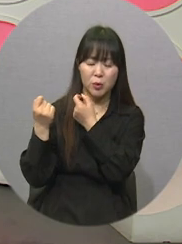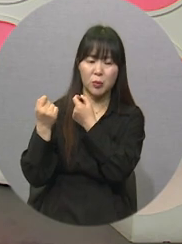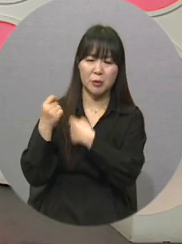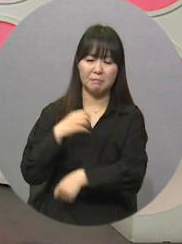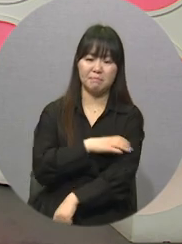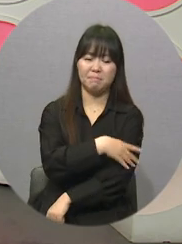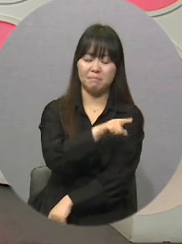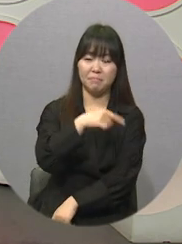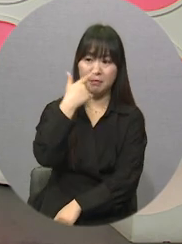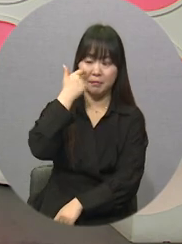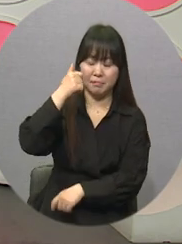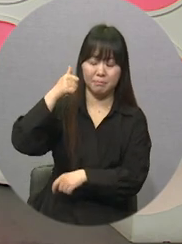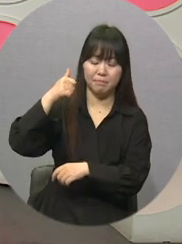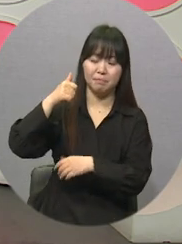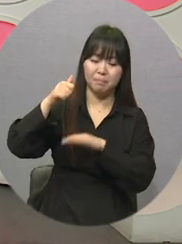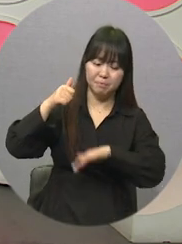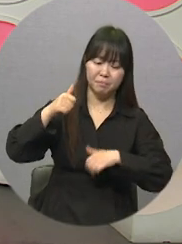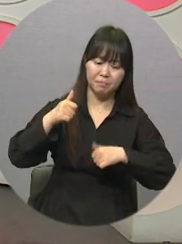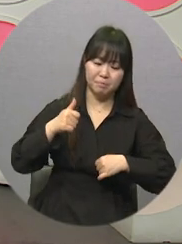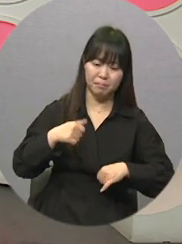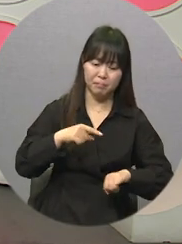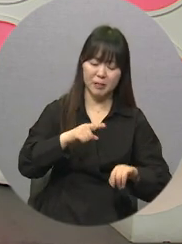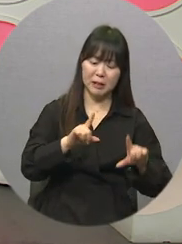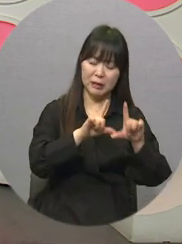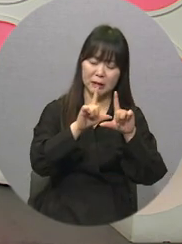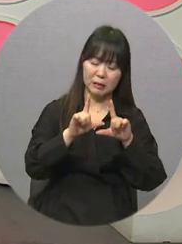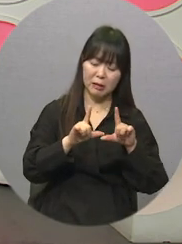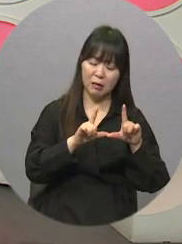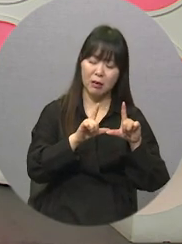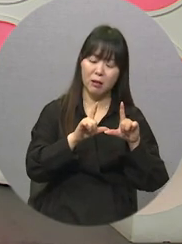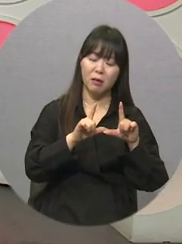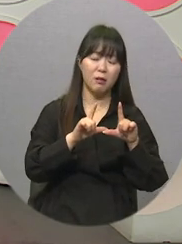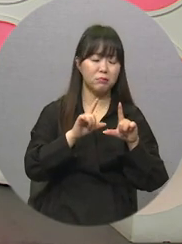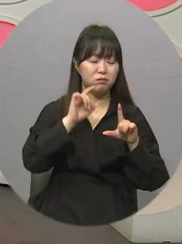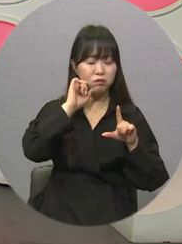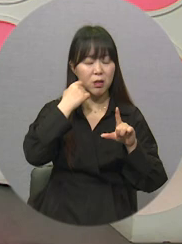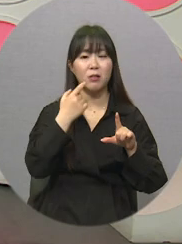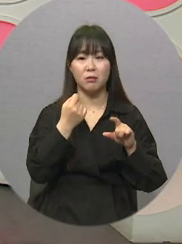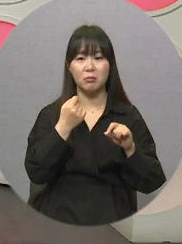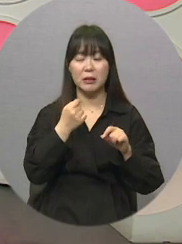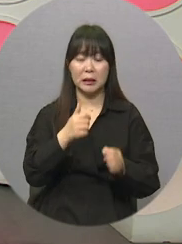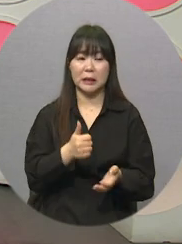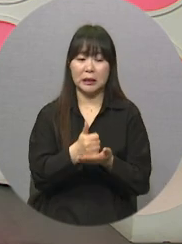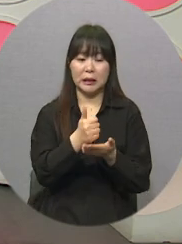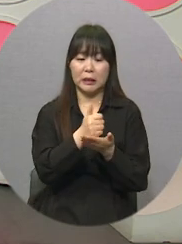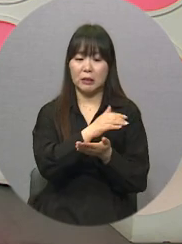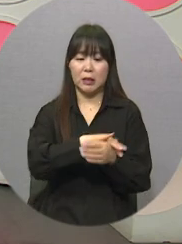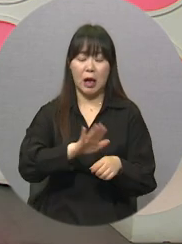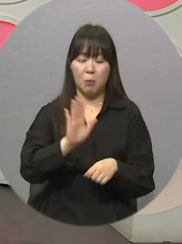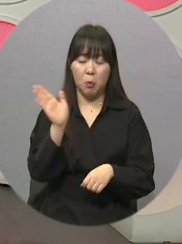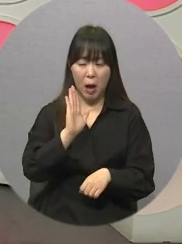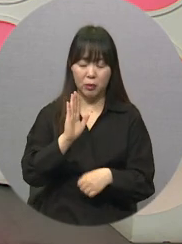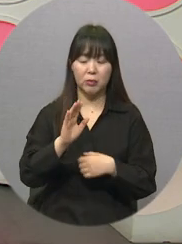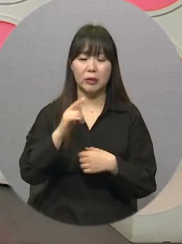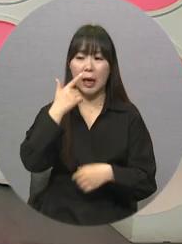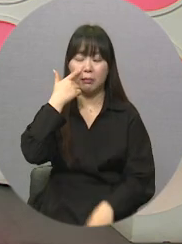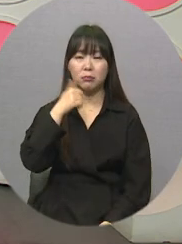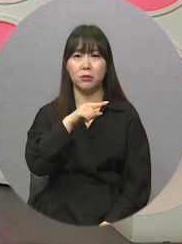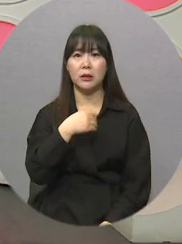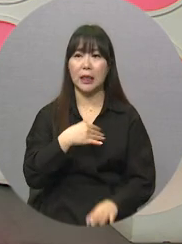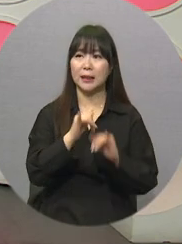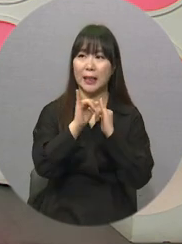밑에서 불행한 어린 시절을 보냈습니다. 칭찬에 인색했던 아버지는 상을